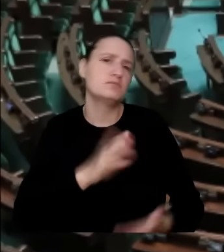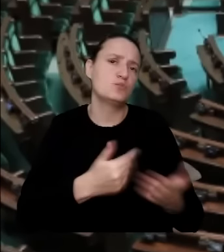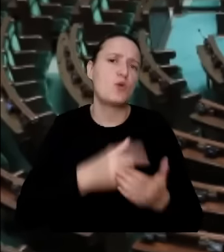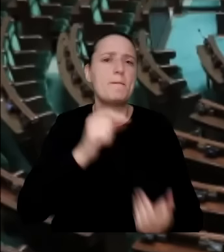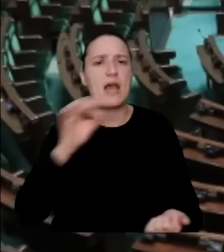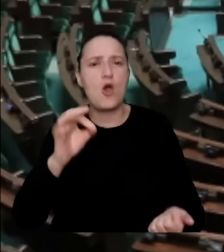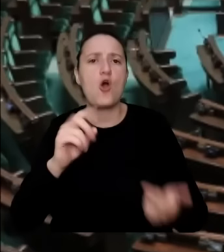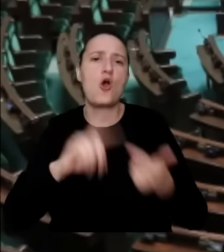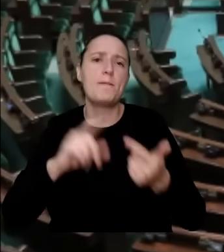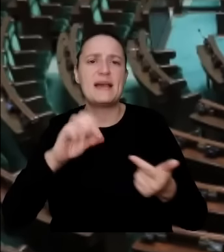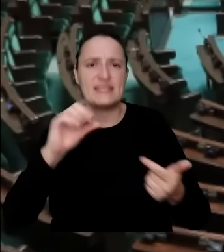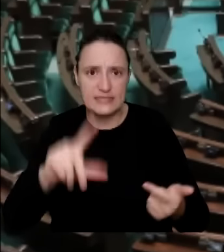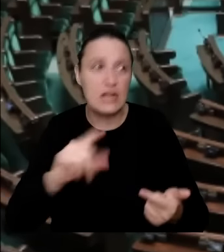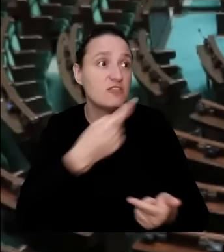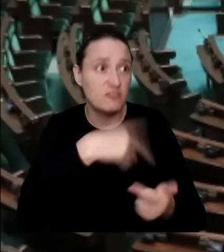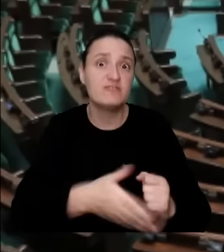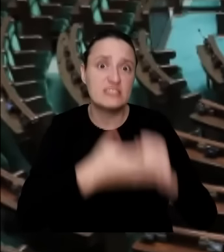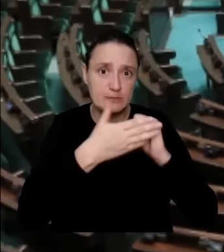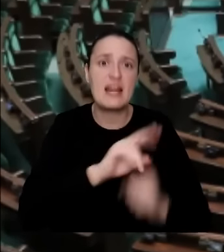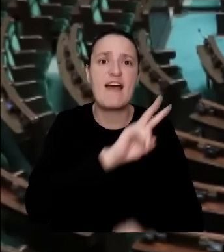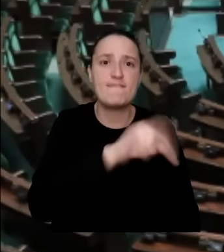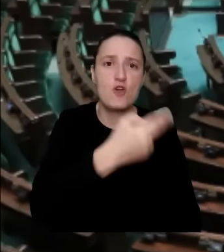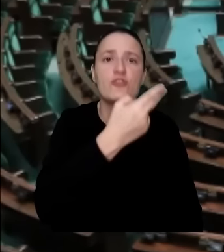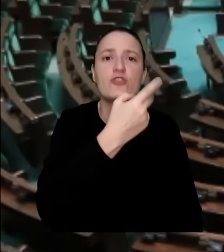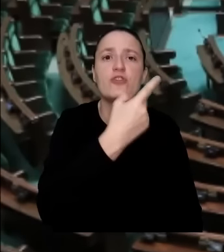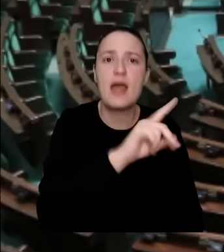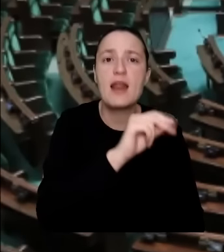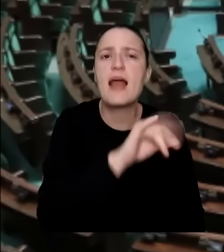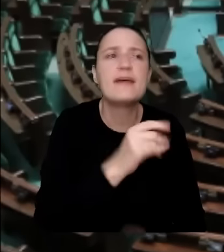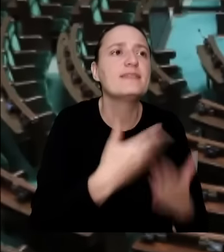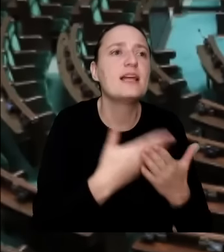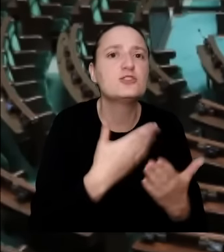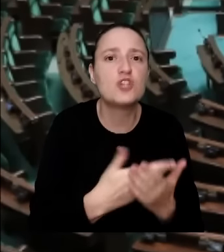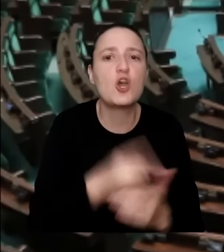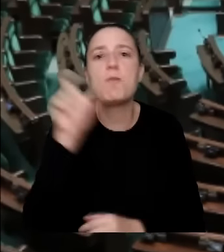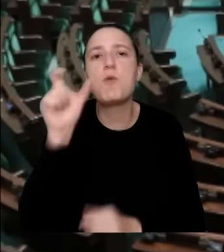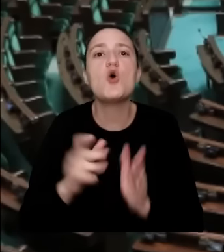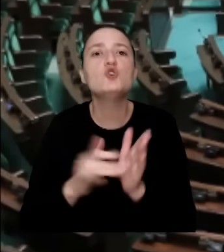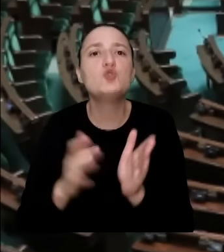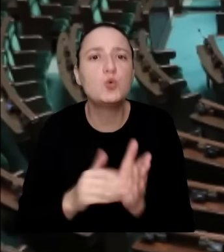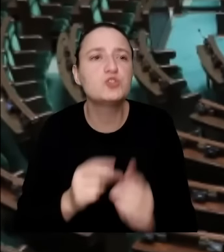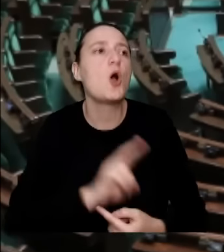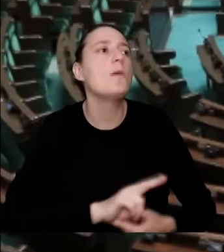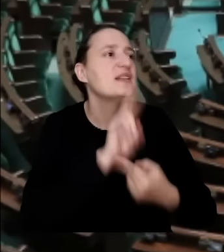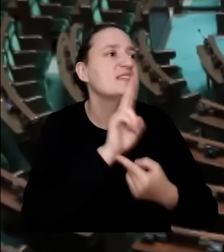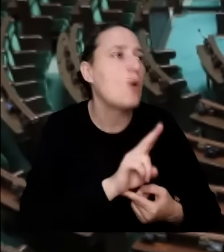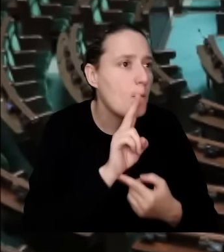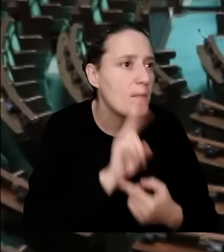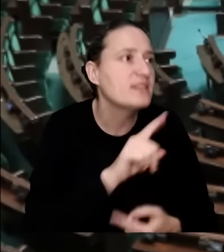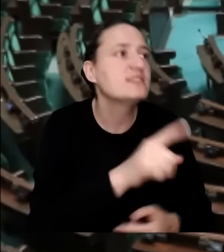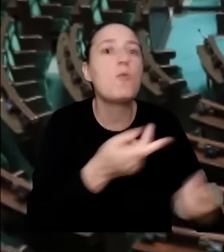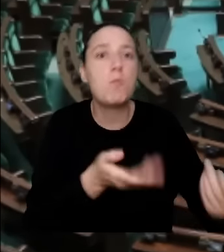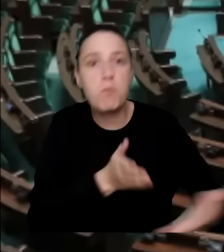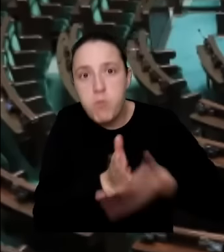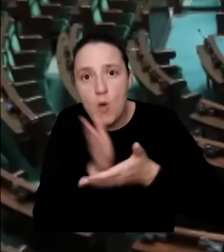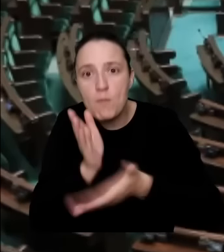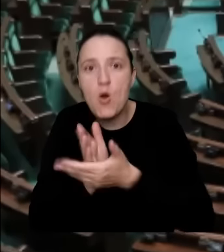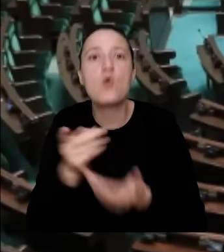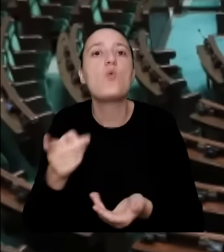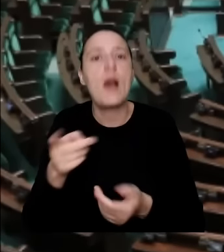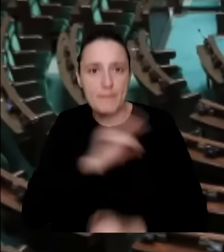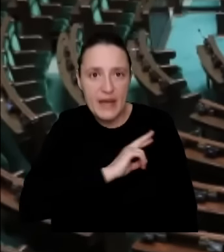PSL popieracie vonder bo spłacie dług jaki zaciągnął t najpierw vonder pomogła Tuskowi sięgnąć po fotel